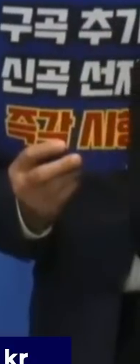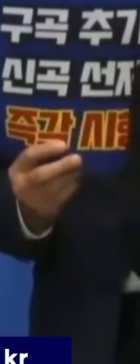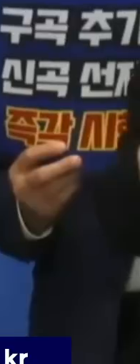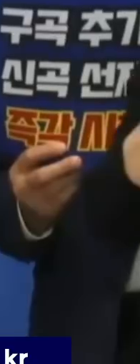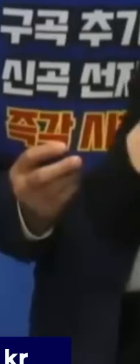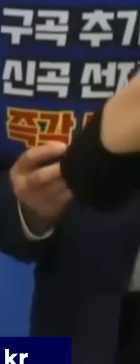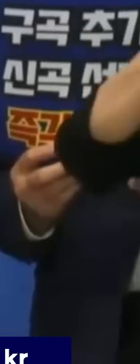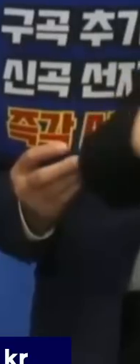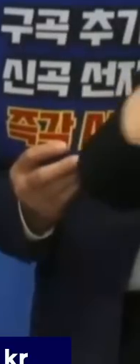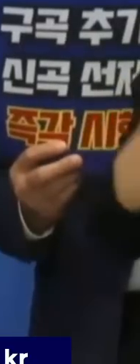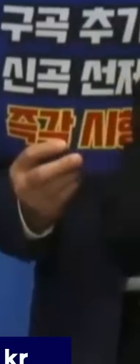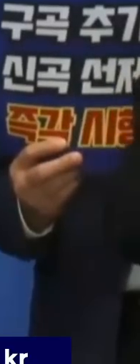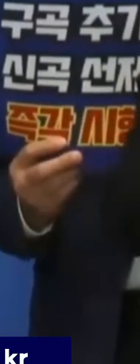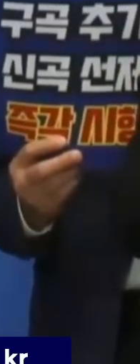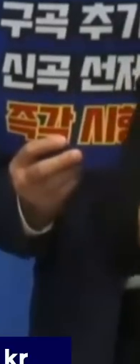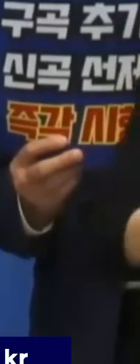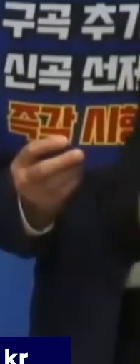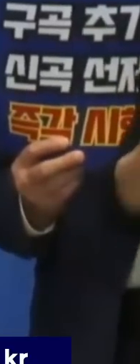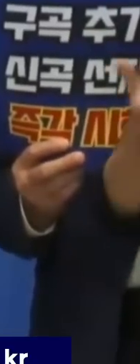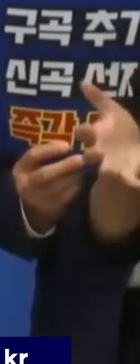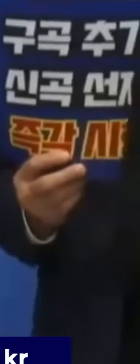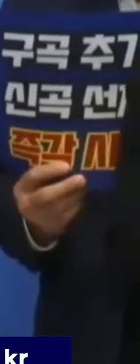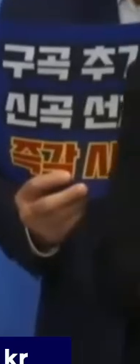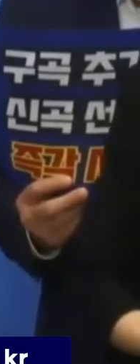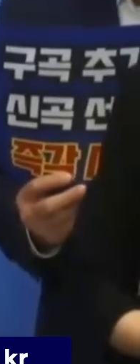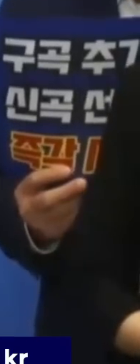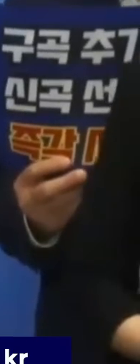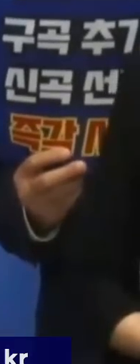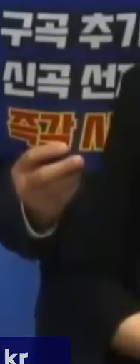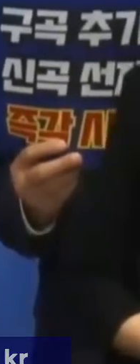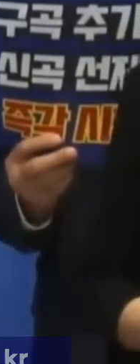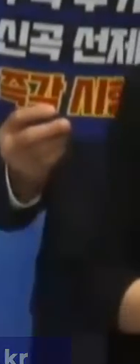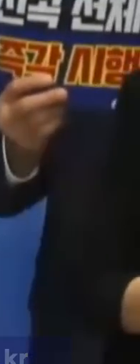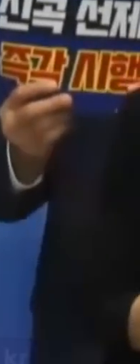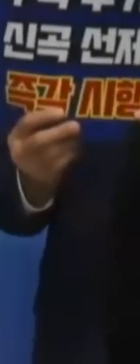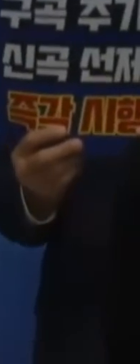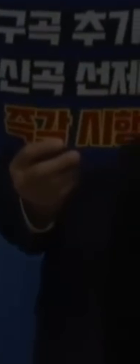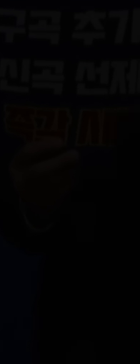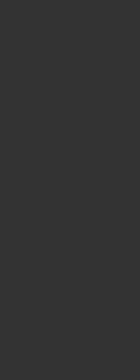정상화 TF 국회의원 1동 이상입니다. 네.